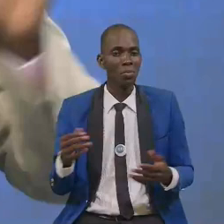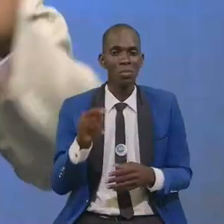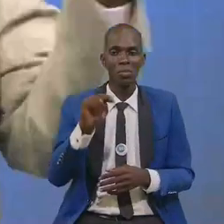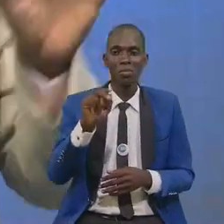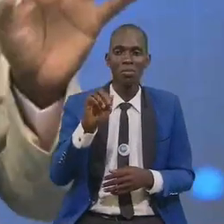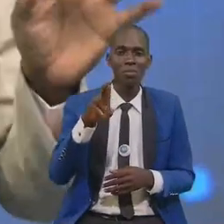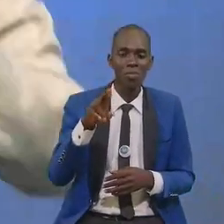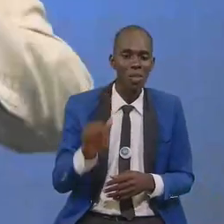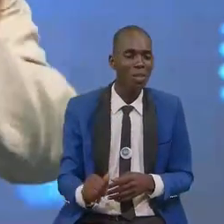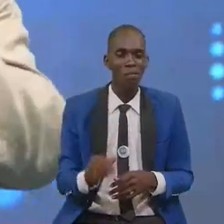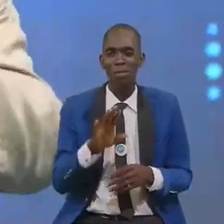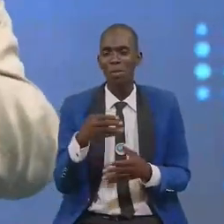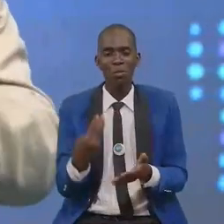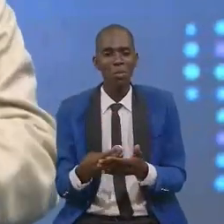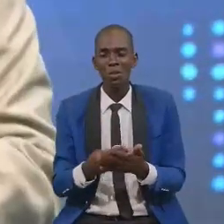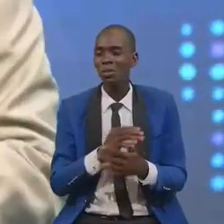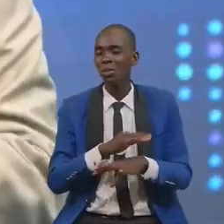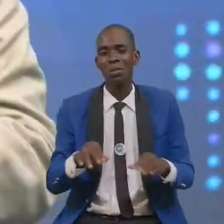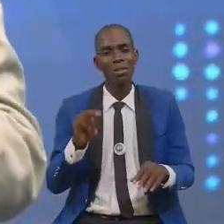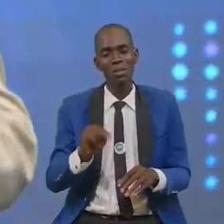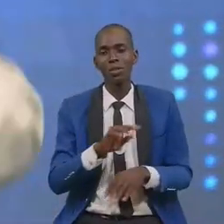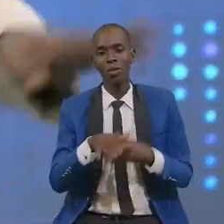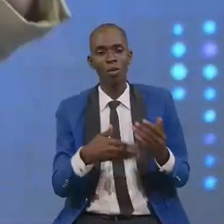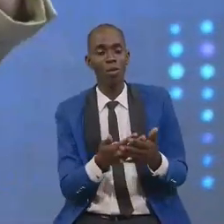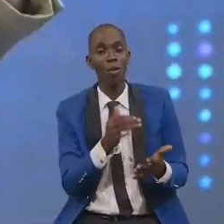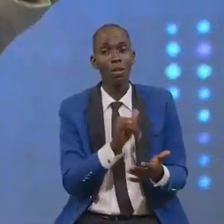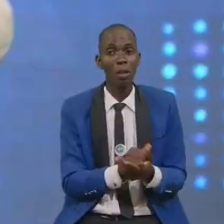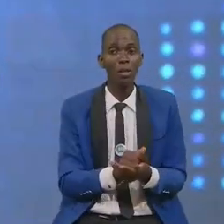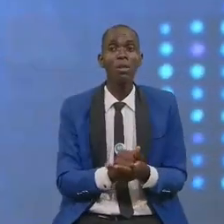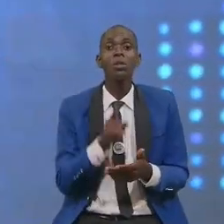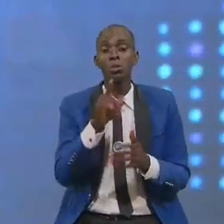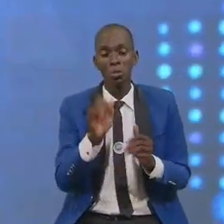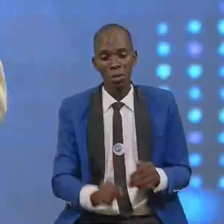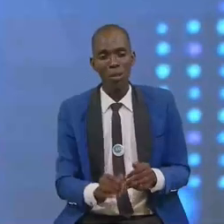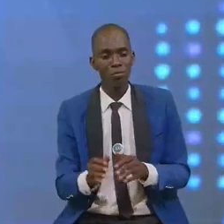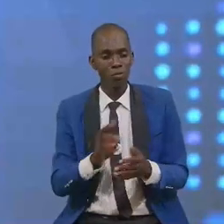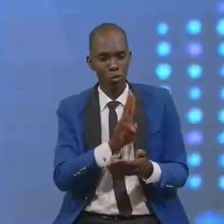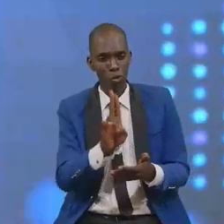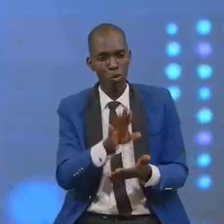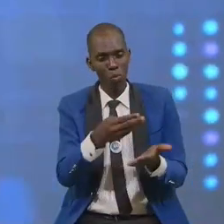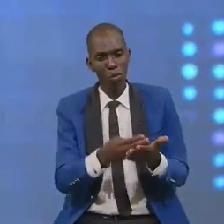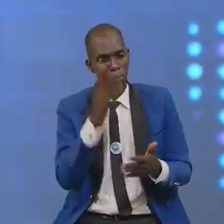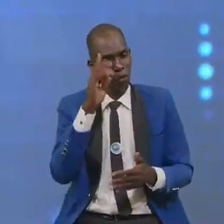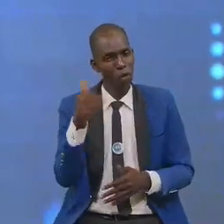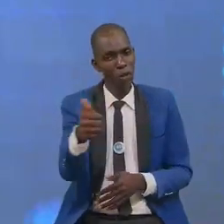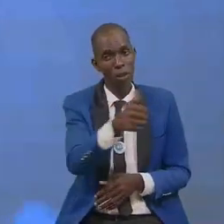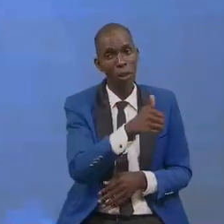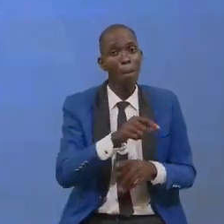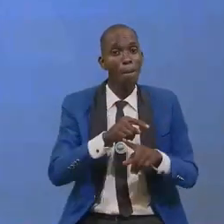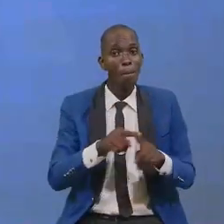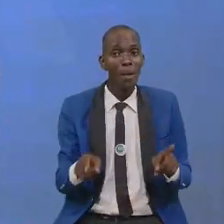ton CFA rien du tout et tu peux dépenser ça pour toi-même hein il dit j'ai déjà